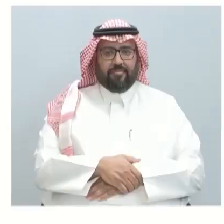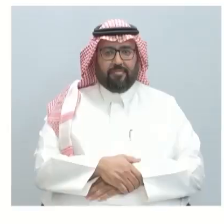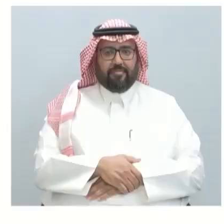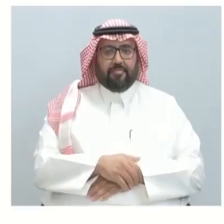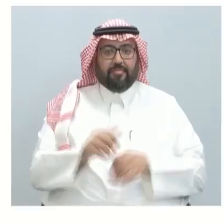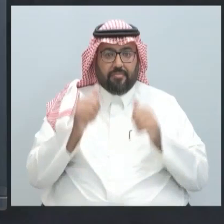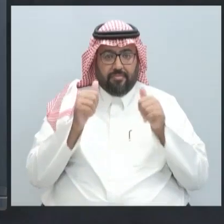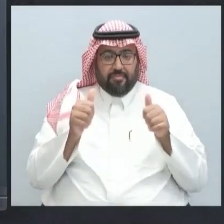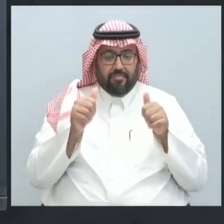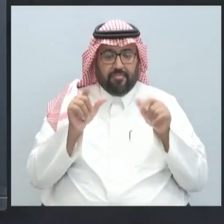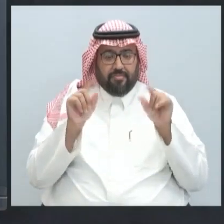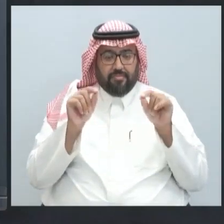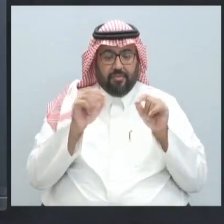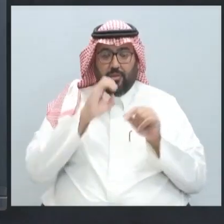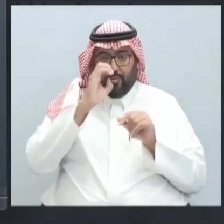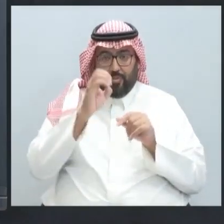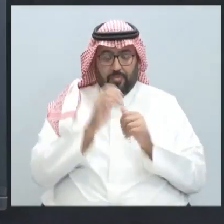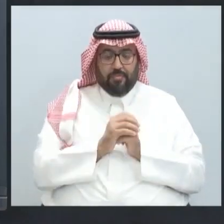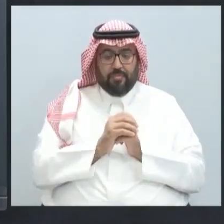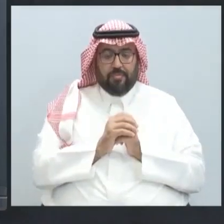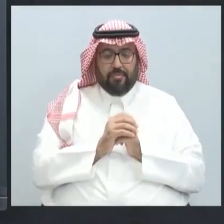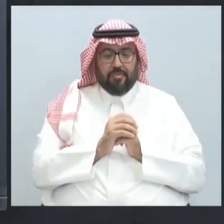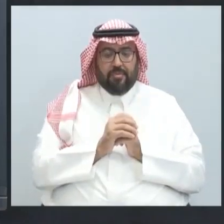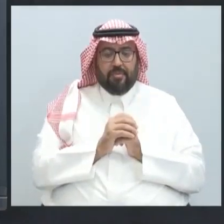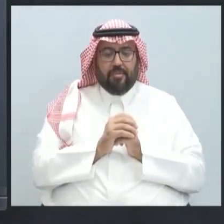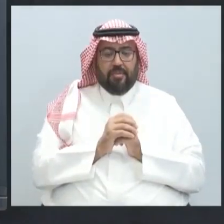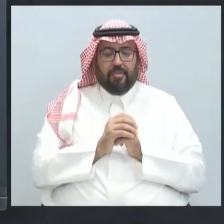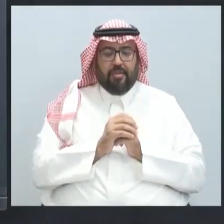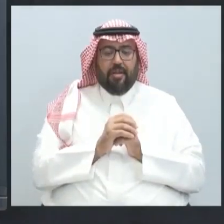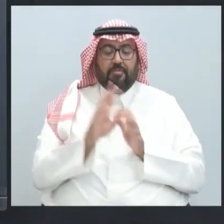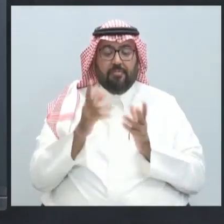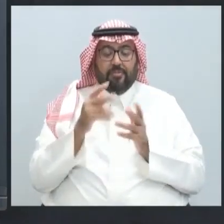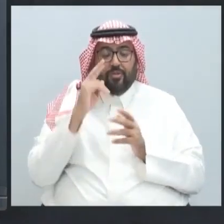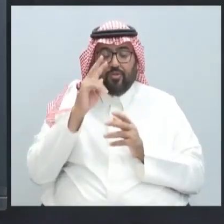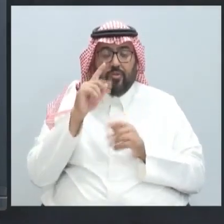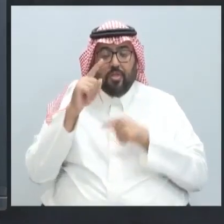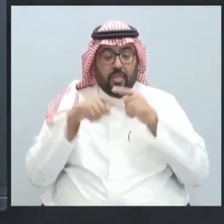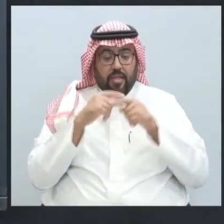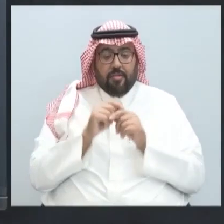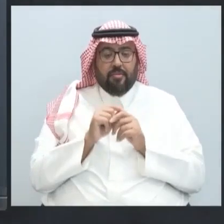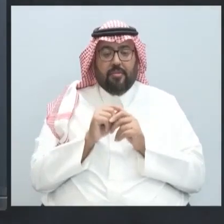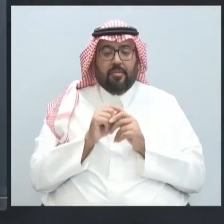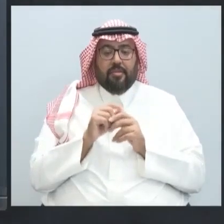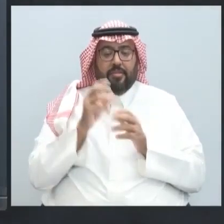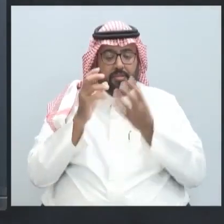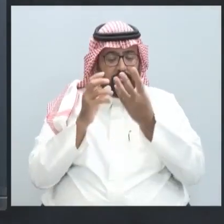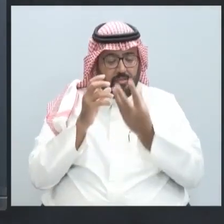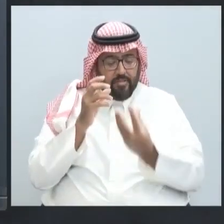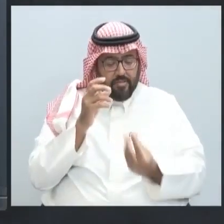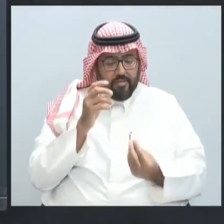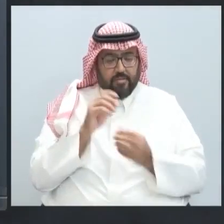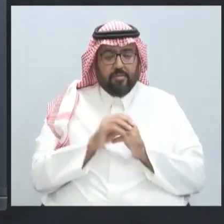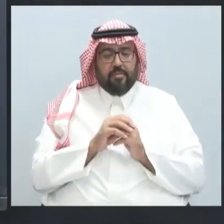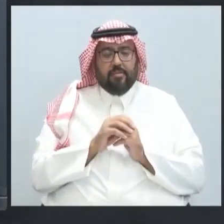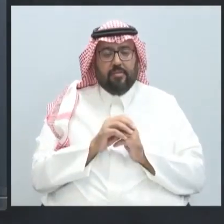ها يا مبدعين وصلتوا الاجابه بارك الله فيكم اذا لدينا اشياء نراها كثيره لها شكل مخروط احد